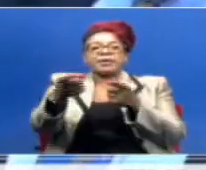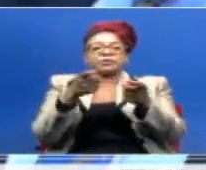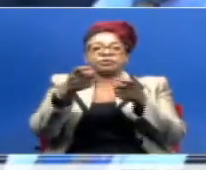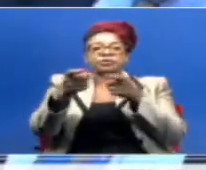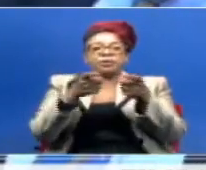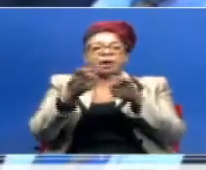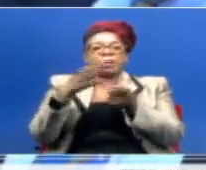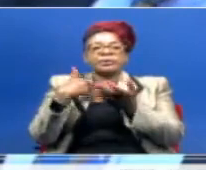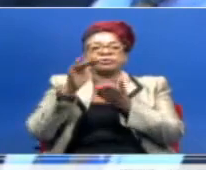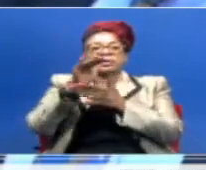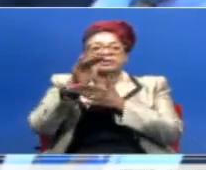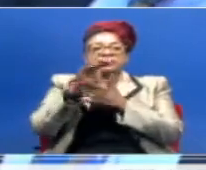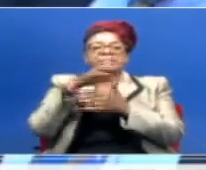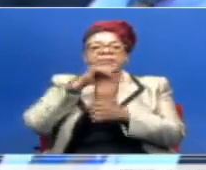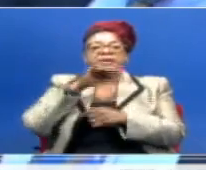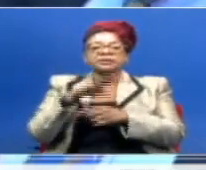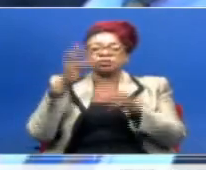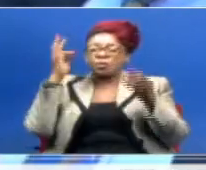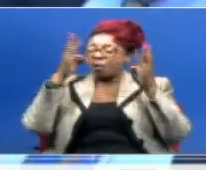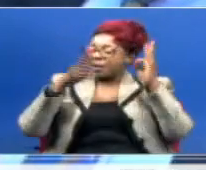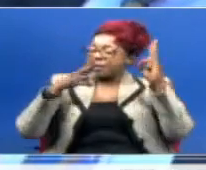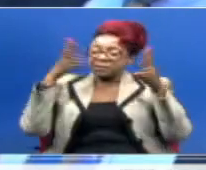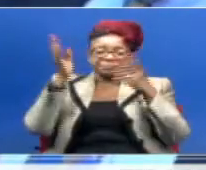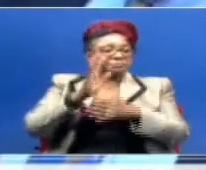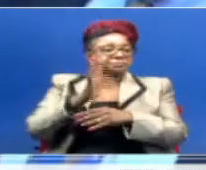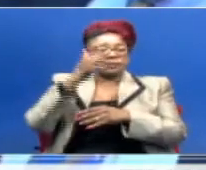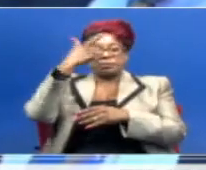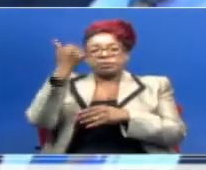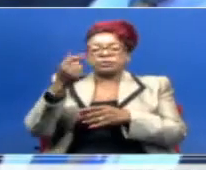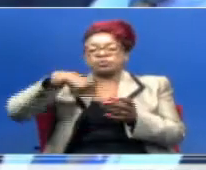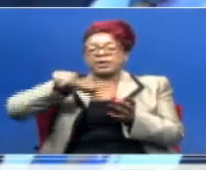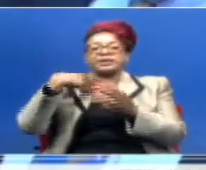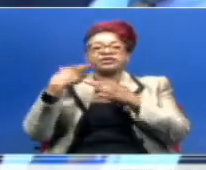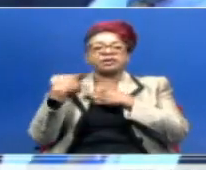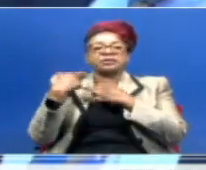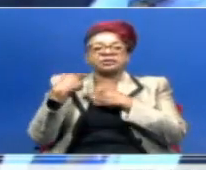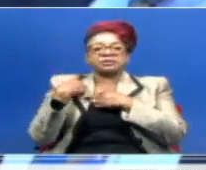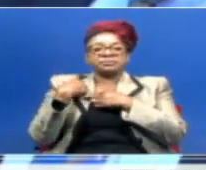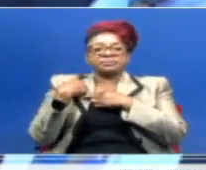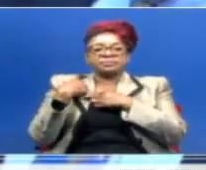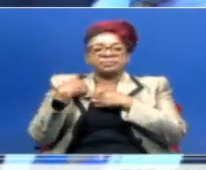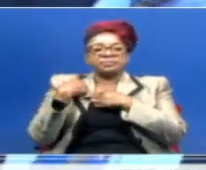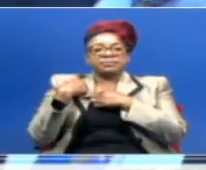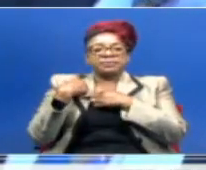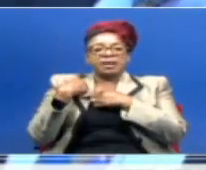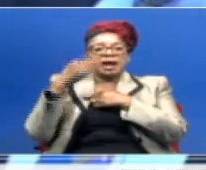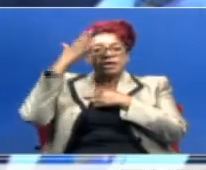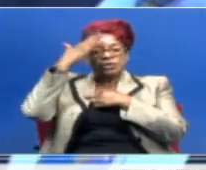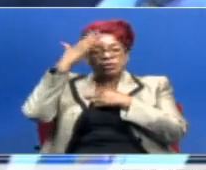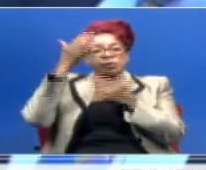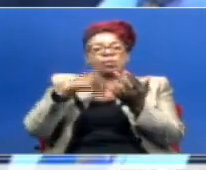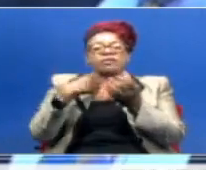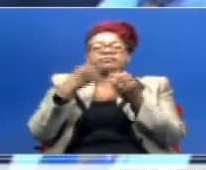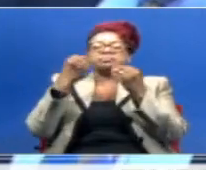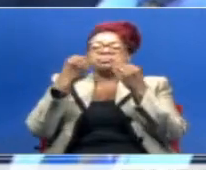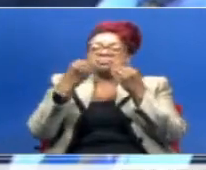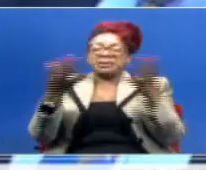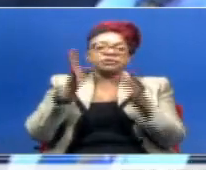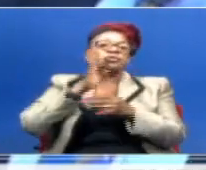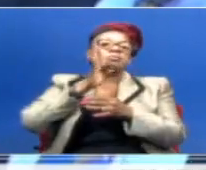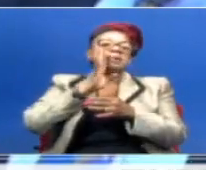parents not to be worried because we are in charge and we are under control. I know there are so many rumors that are